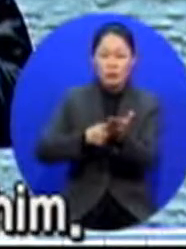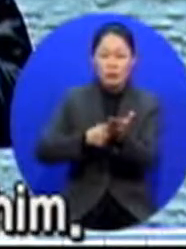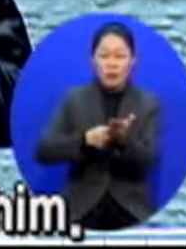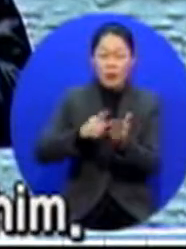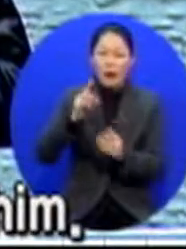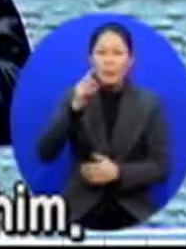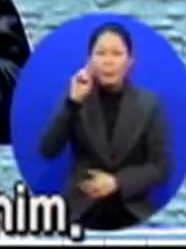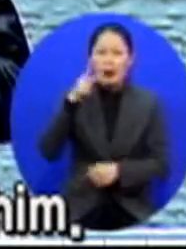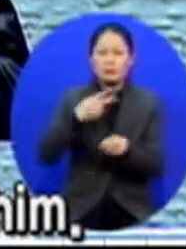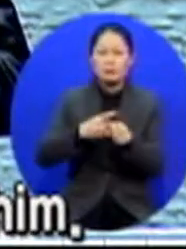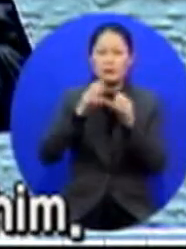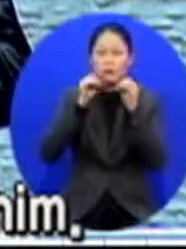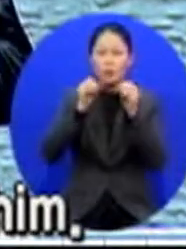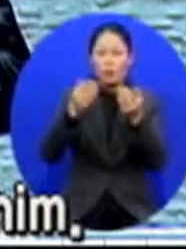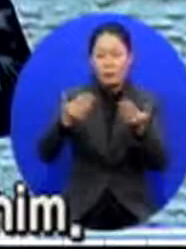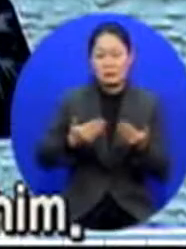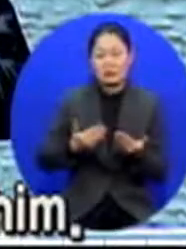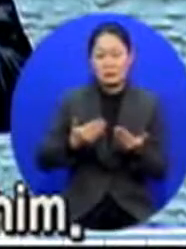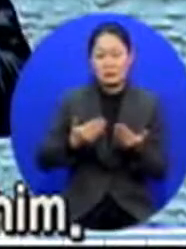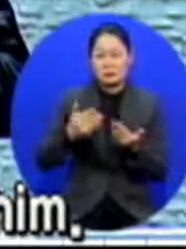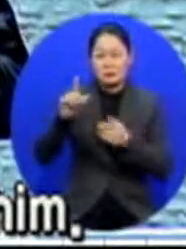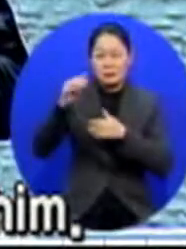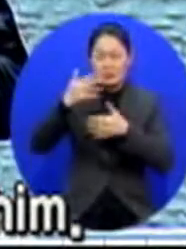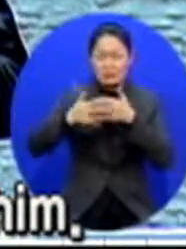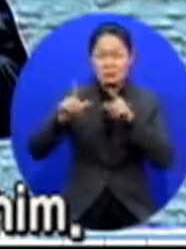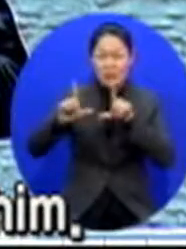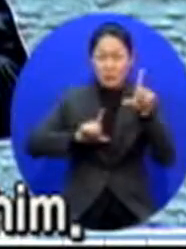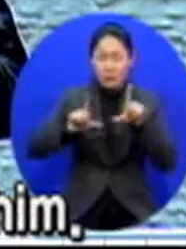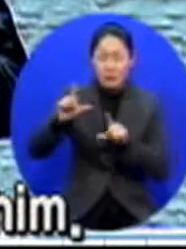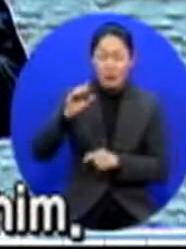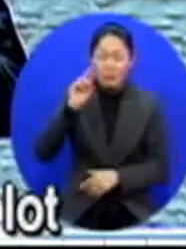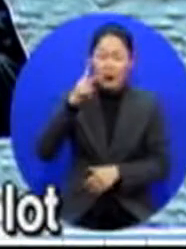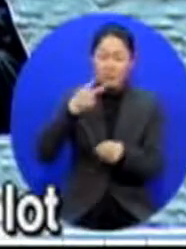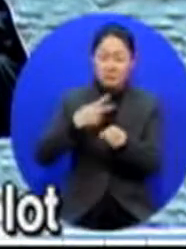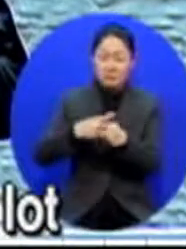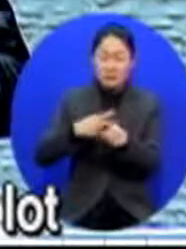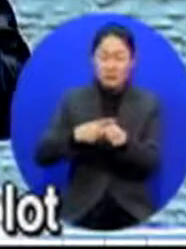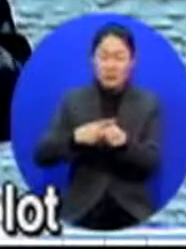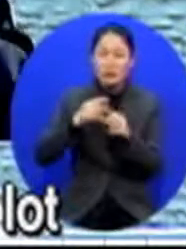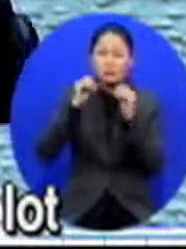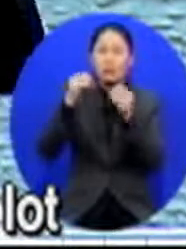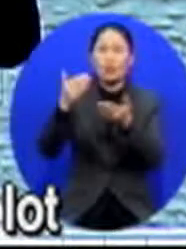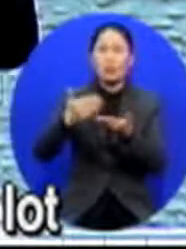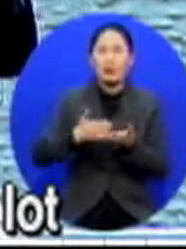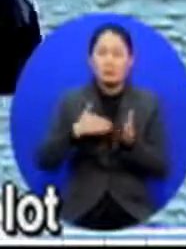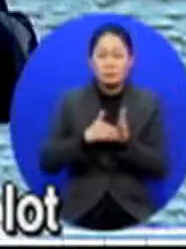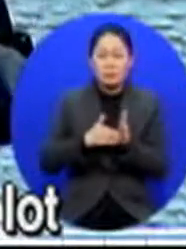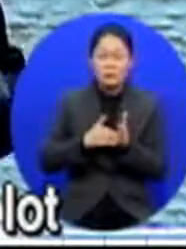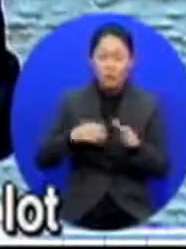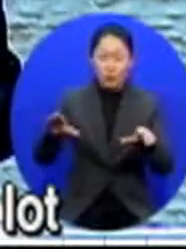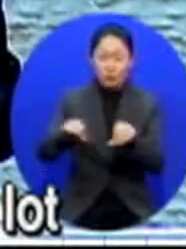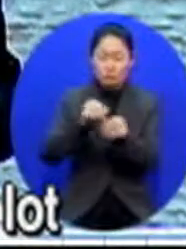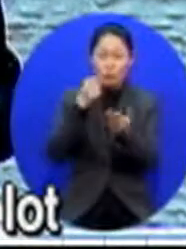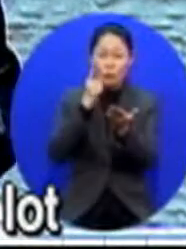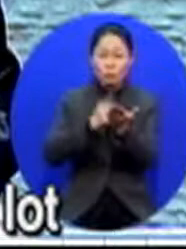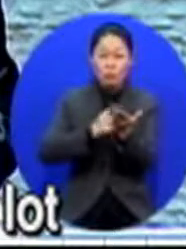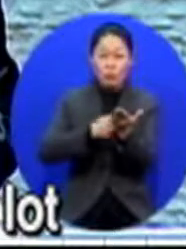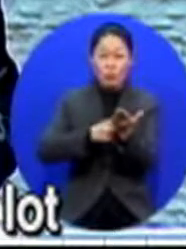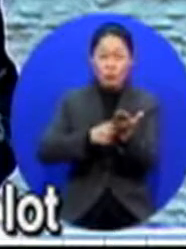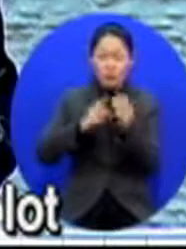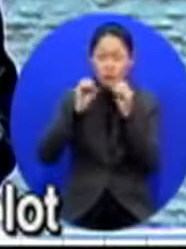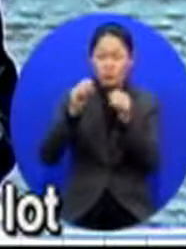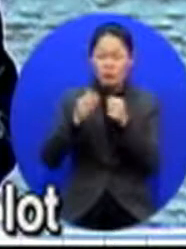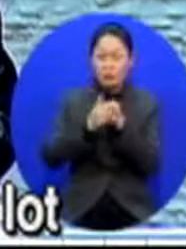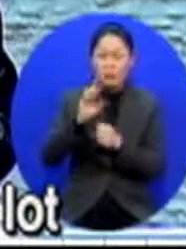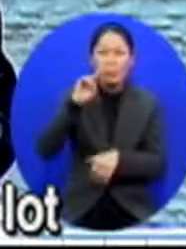장면입니다 여러분 사도 바울이 전도를 받았어요 또 총독에게 전도하는 거니까 사도